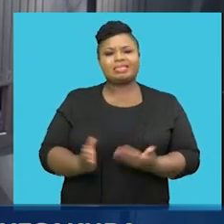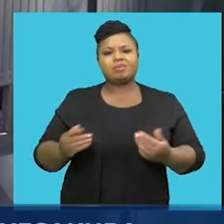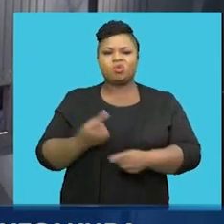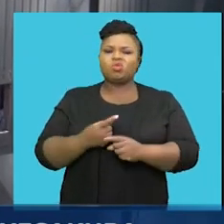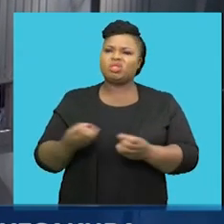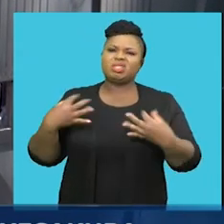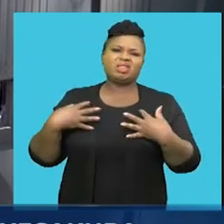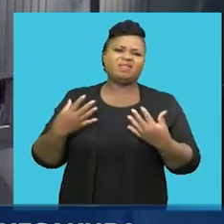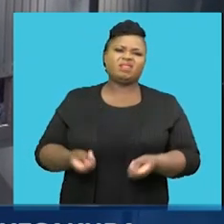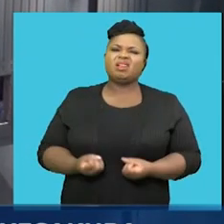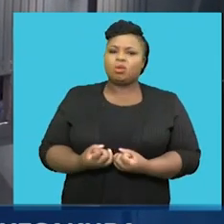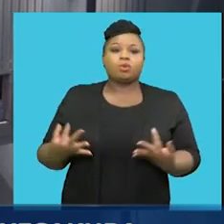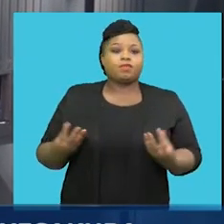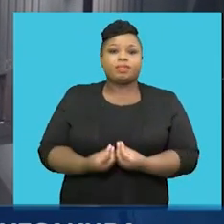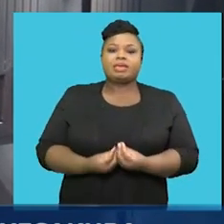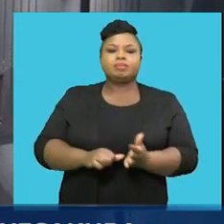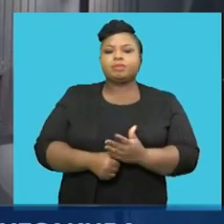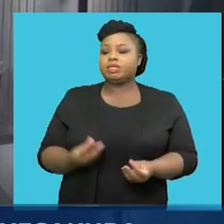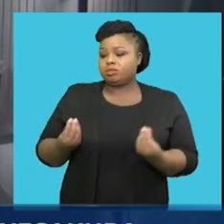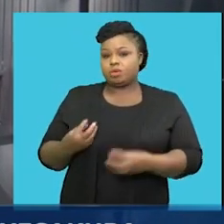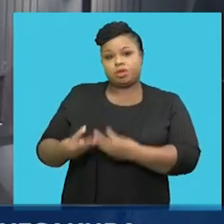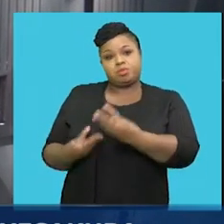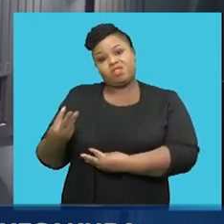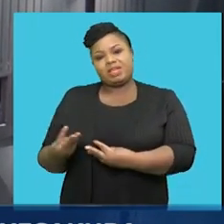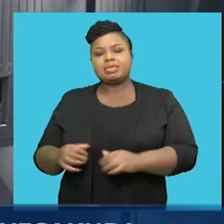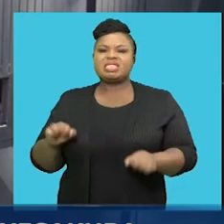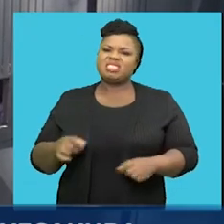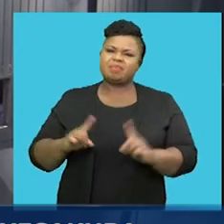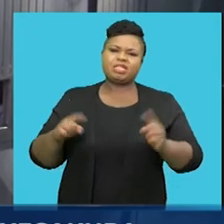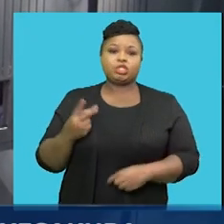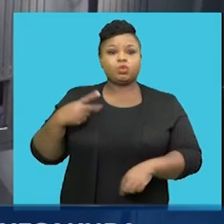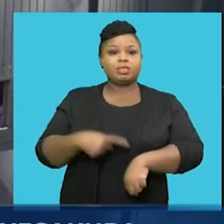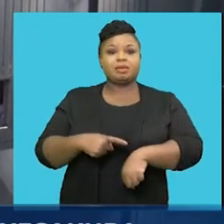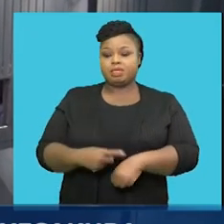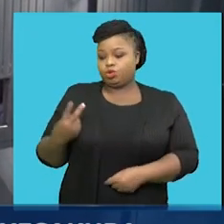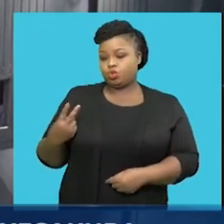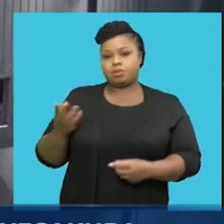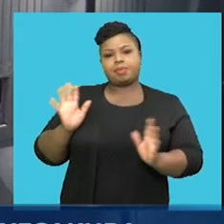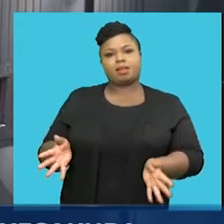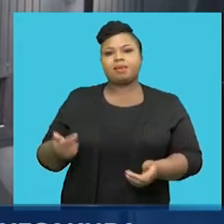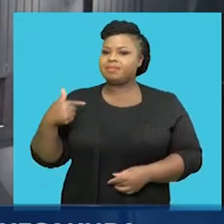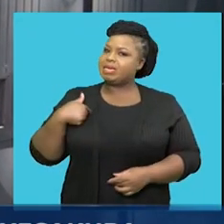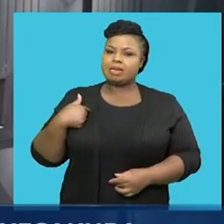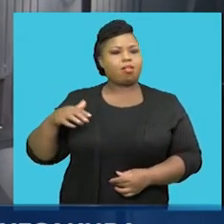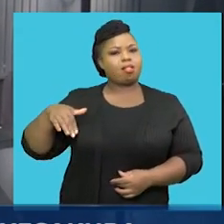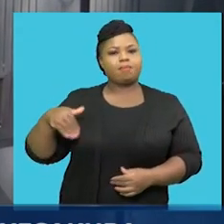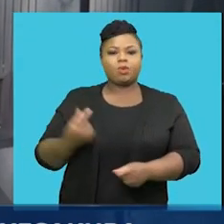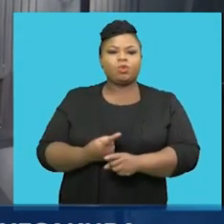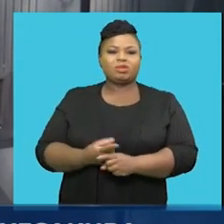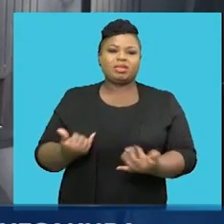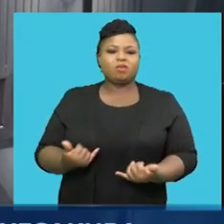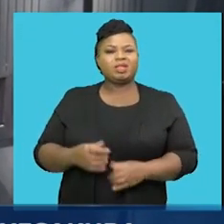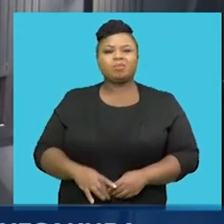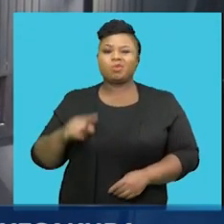va hi nyika na yini. A ni na vana vo tirha hi hola mudende mara a xavi hi chu i mhana mina. Mina ya mina